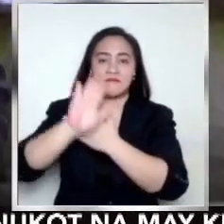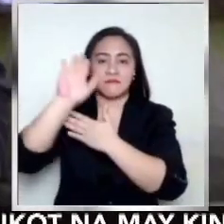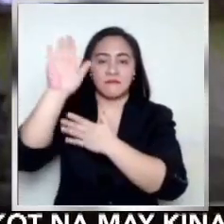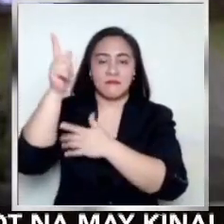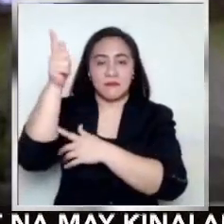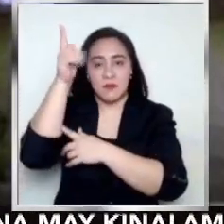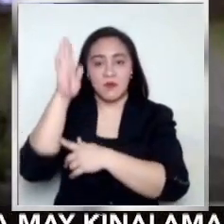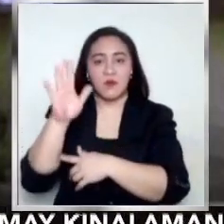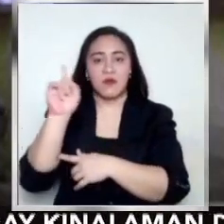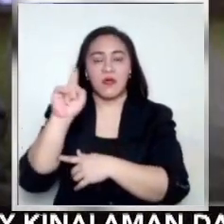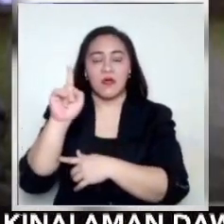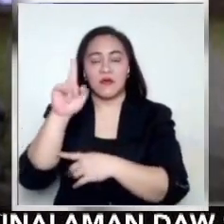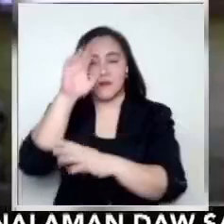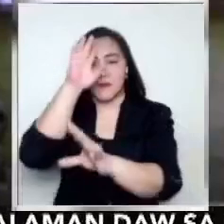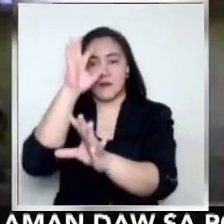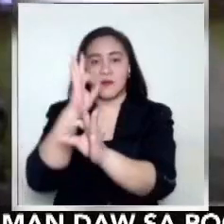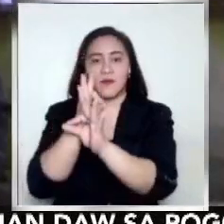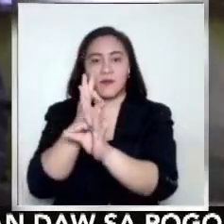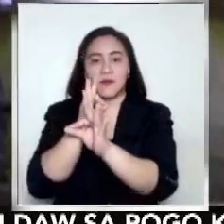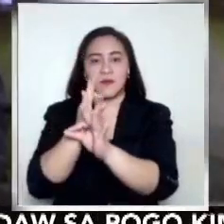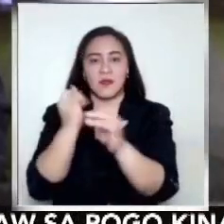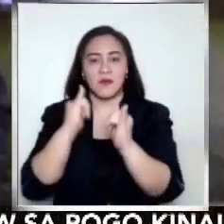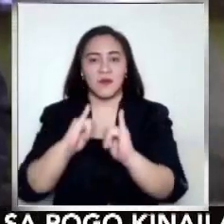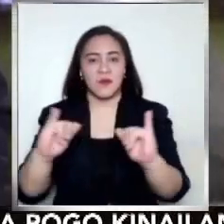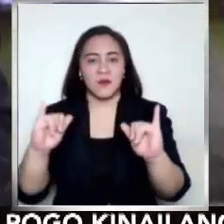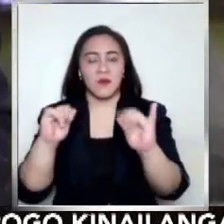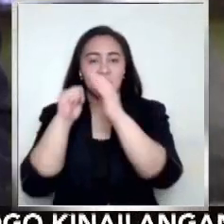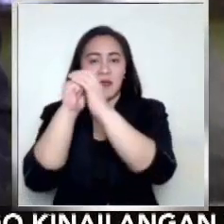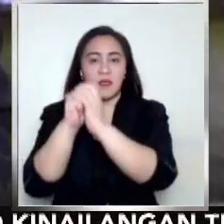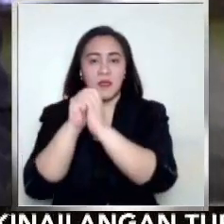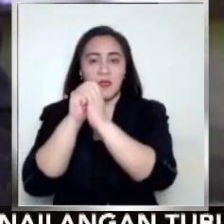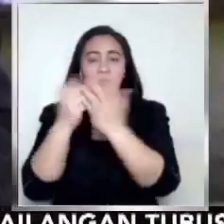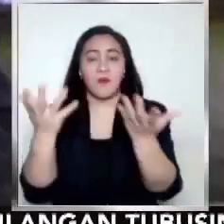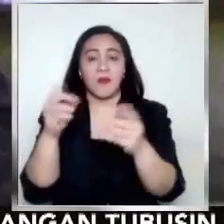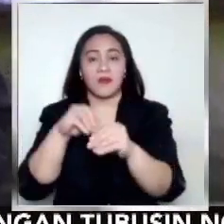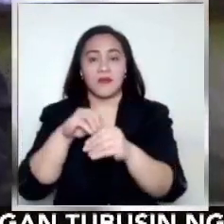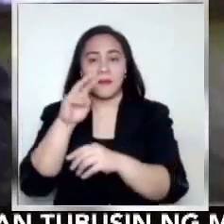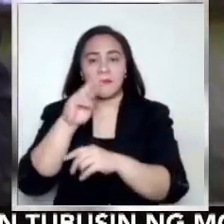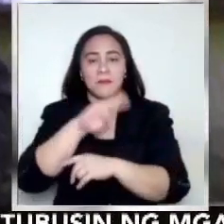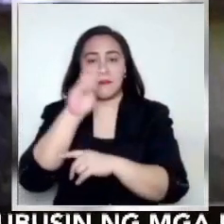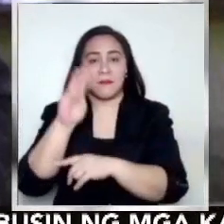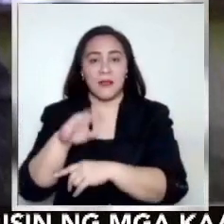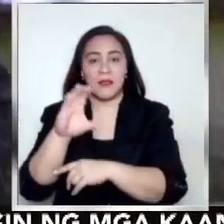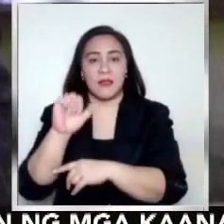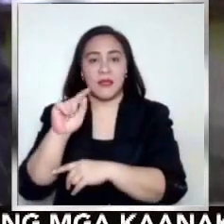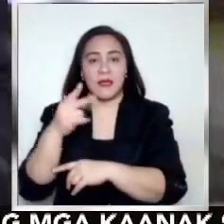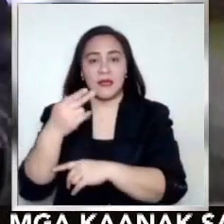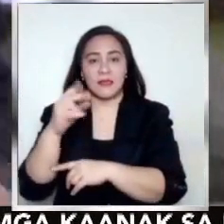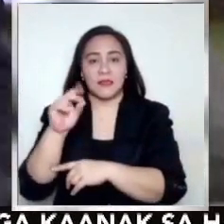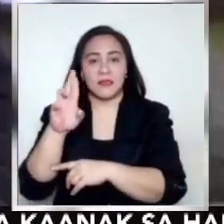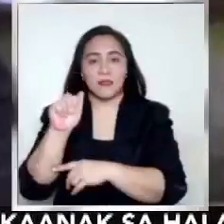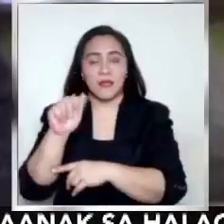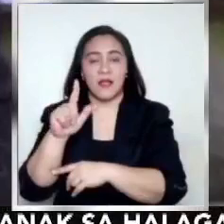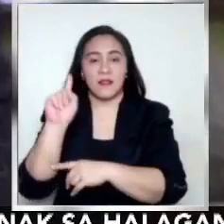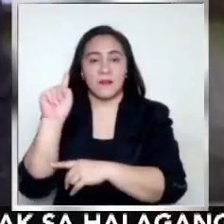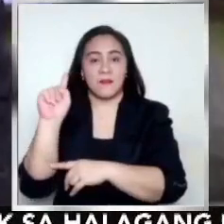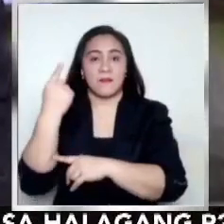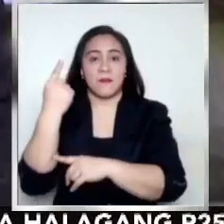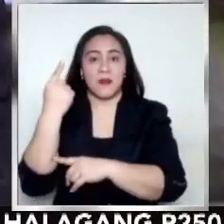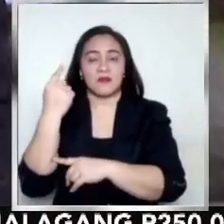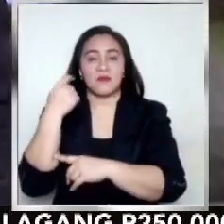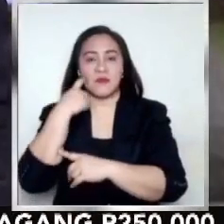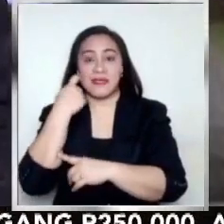mananampalatayang dumayo ngayon dito sa Manila Cathedral para sa pagsisimula ng unang anticipated Simbang Gabi kahit pa kani-kanina lamang